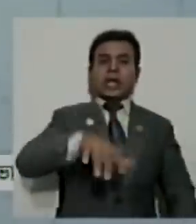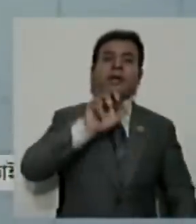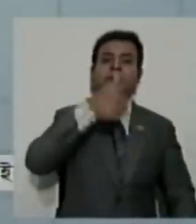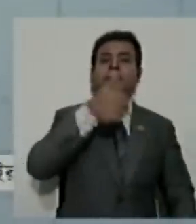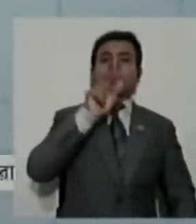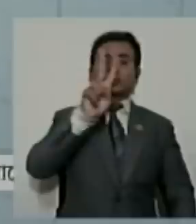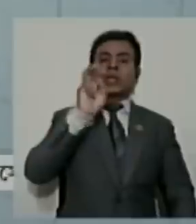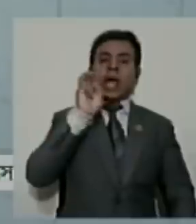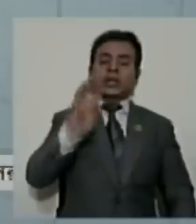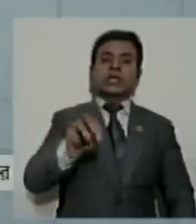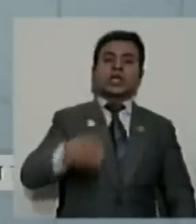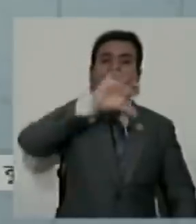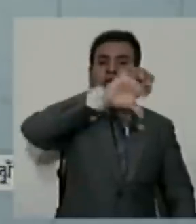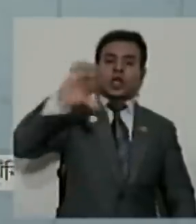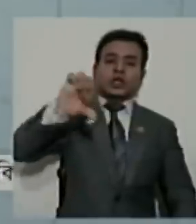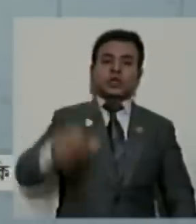সিচুয়েশন রিপোর্ট